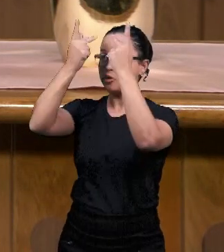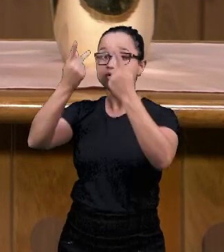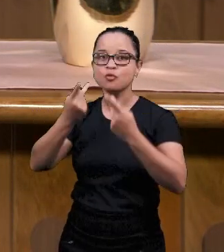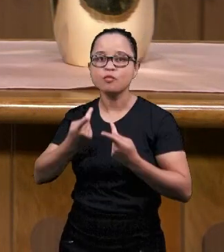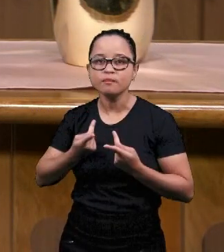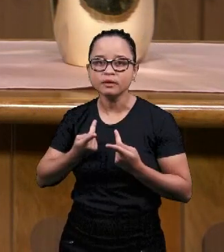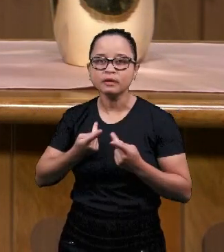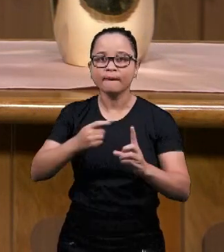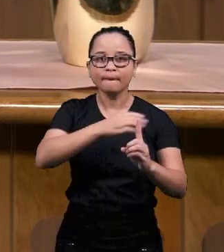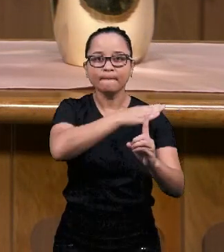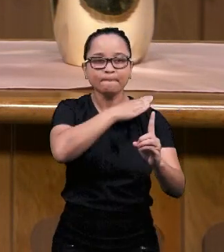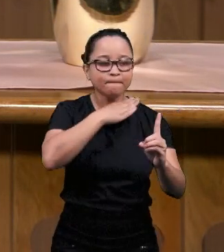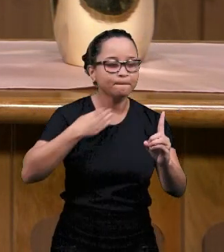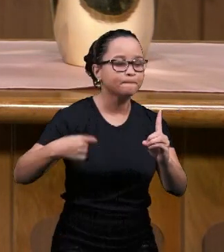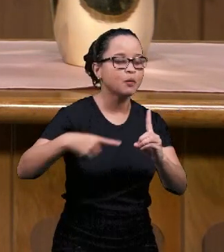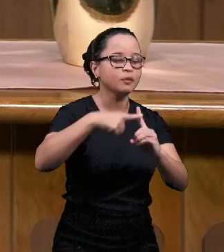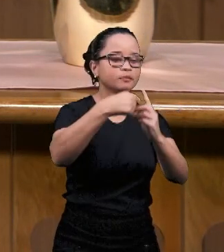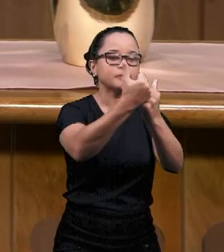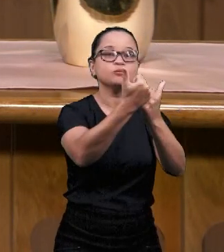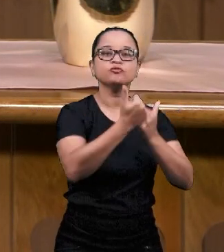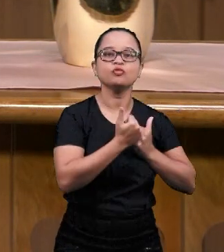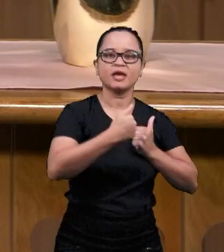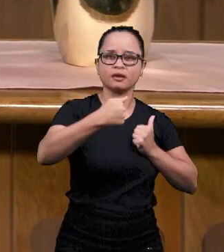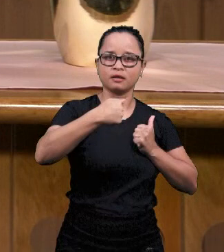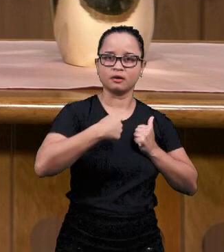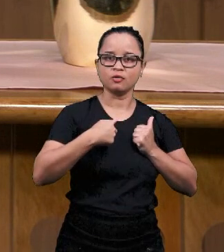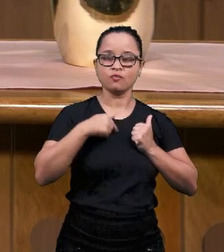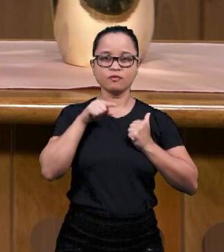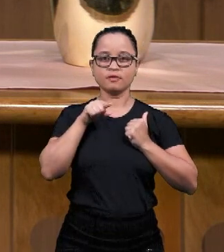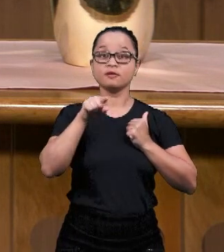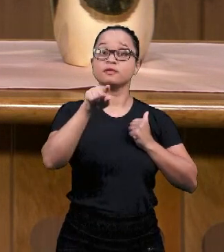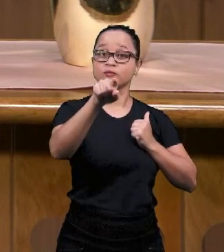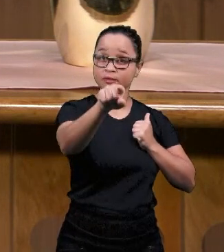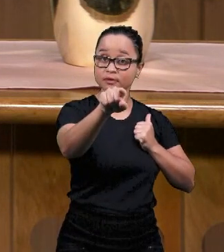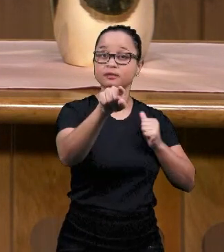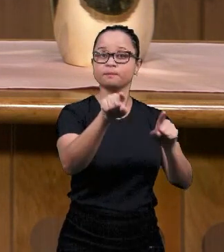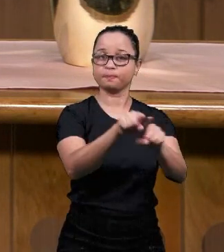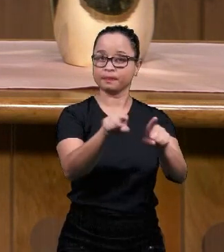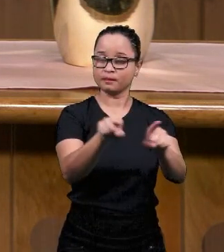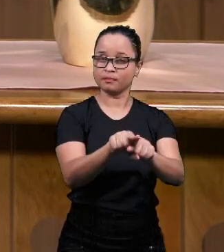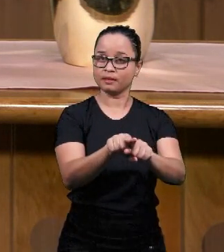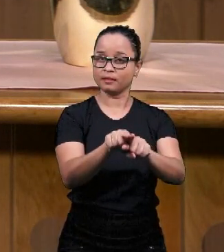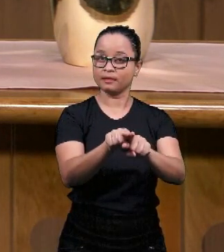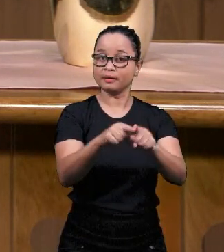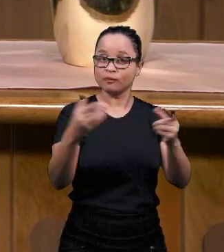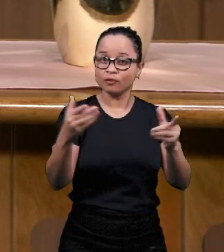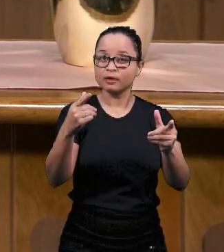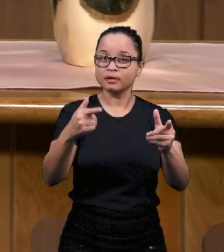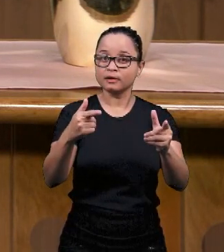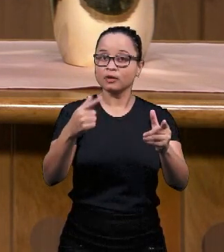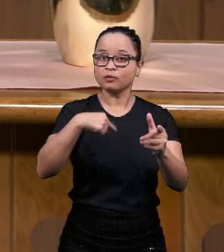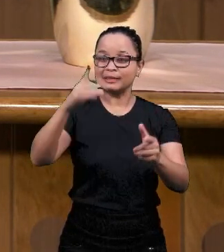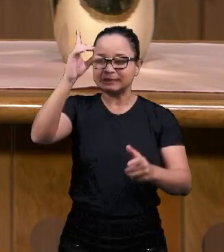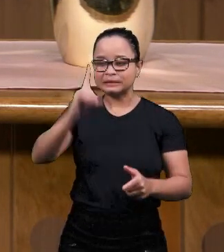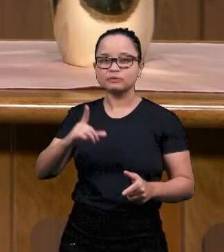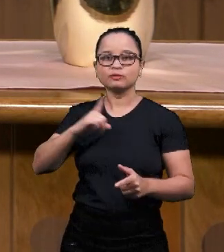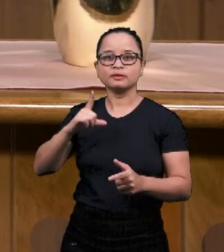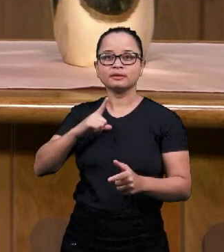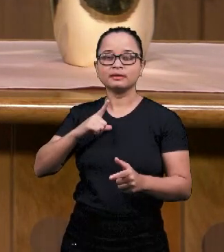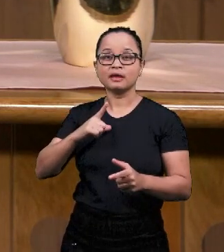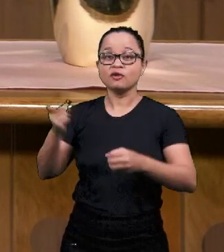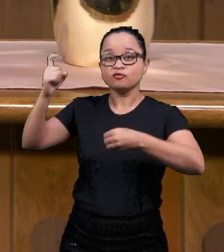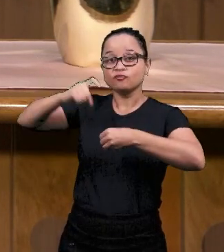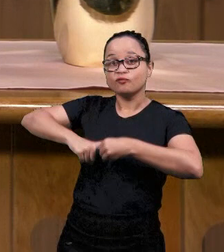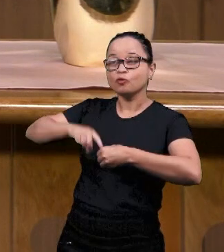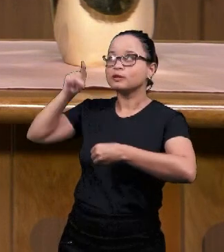чтобы принести тебе и мне благословение, возможность войти, возвратиться в